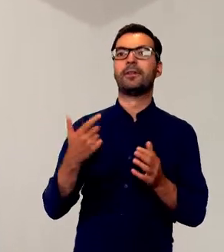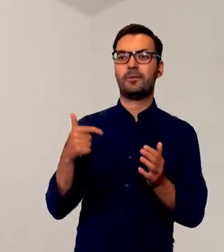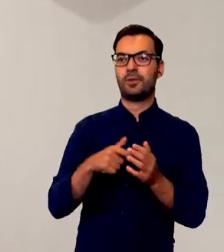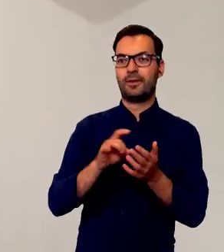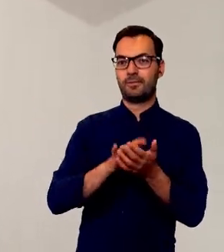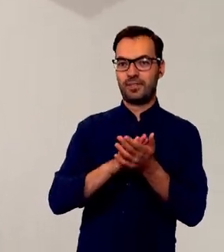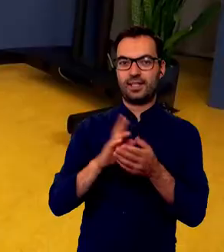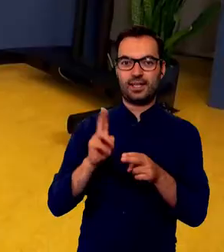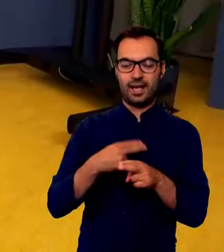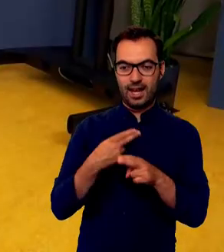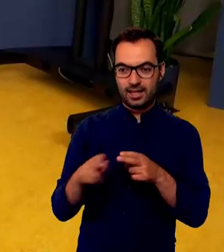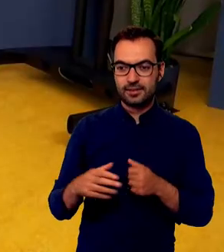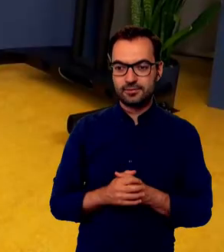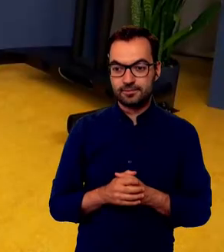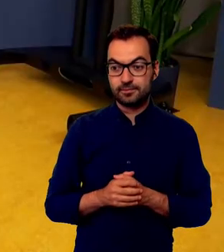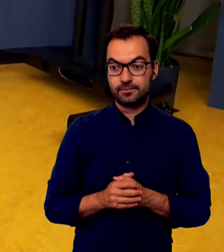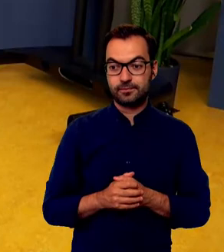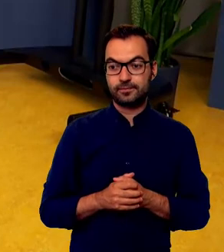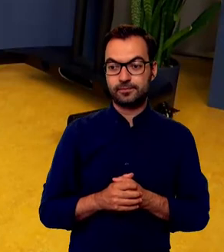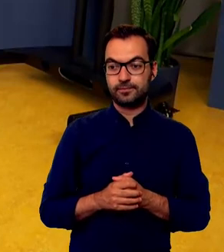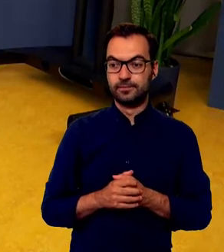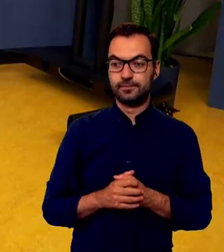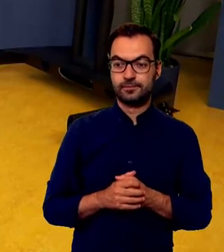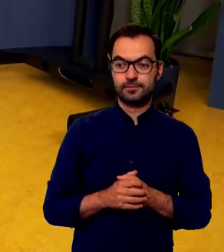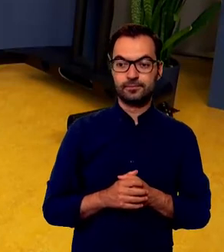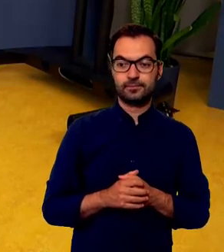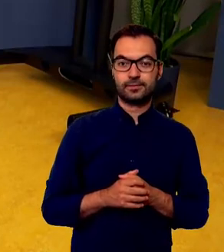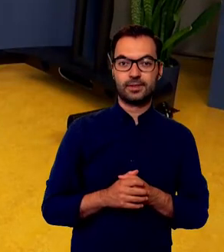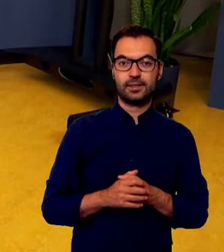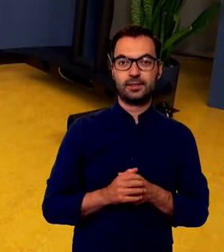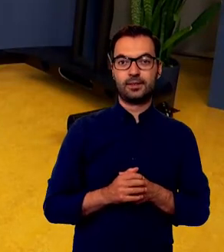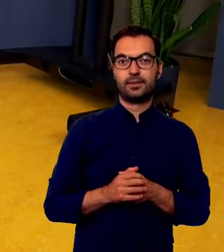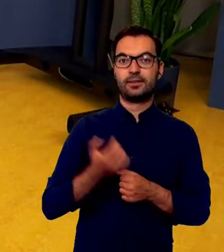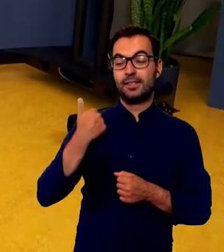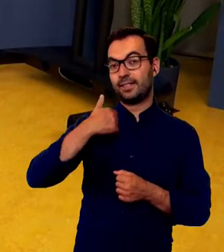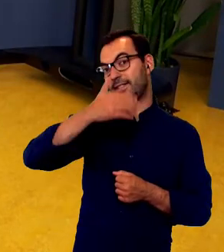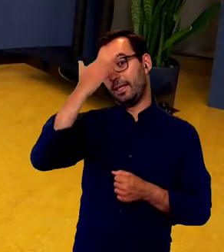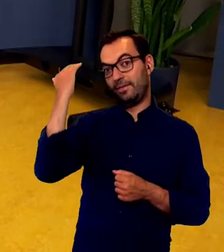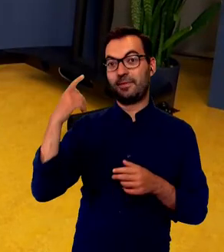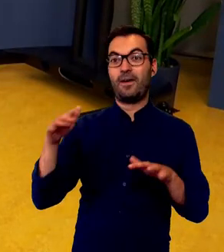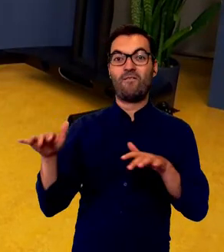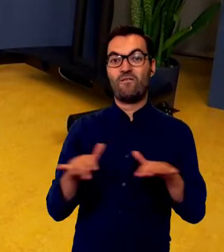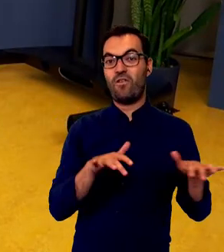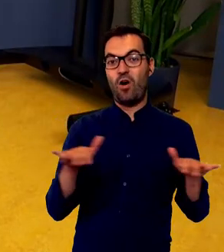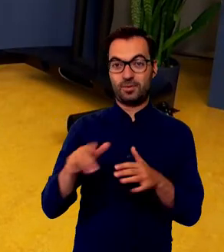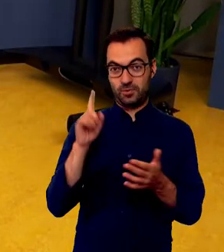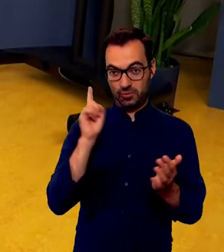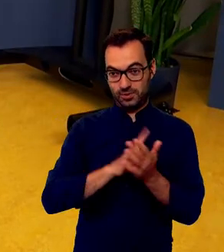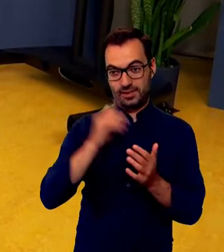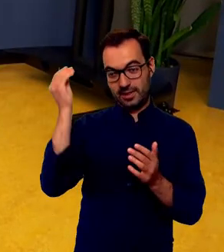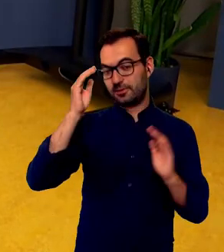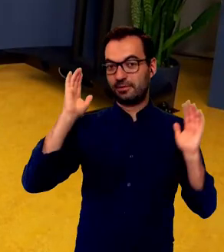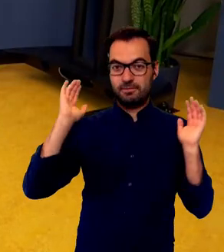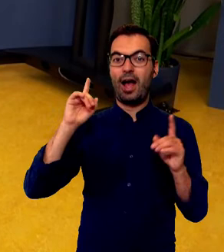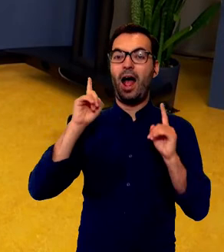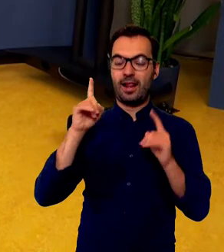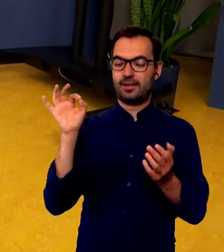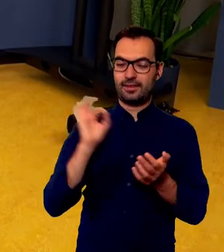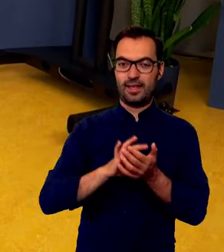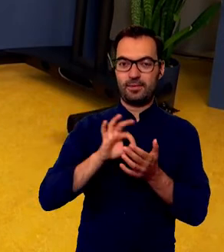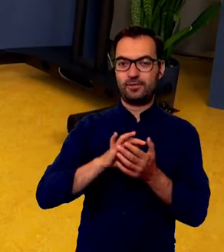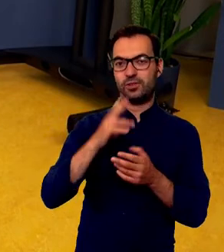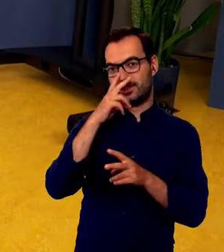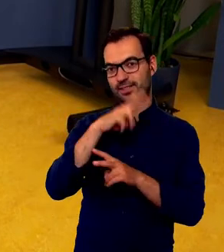to muszę wpisać w kalendarz, że nie wiem, czy się nauczę grać na fortepianie, ale na pewno